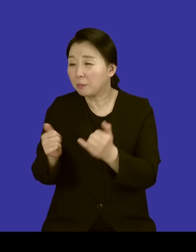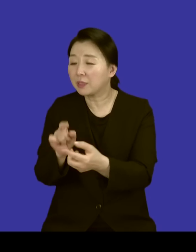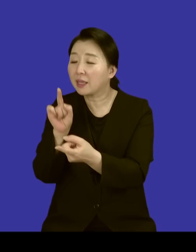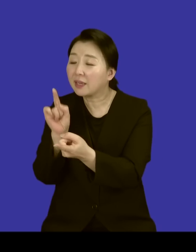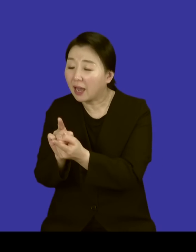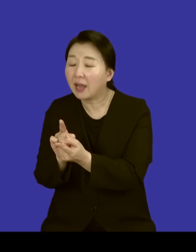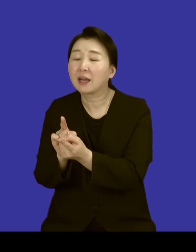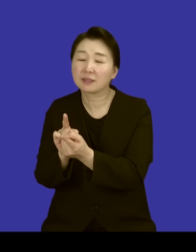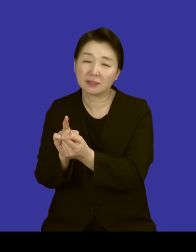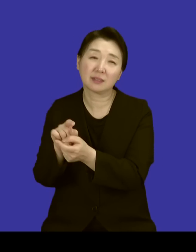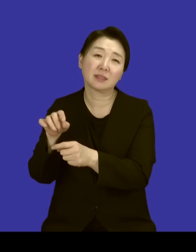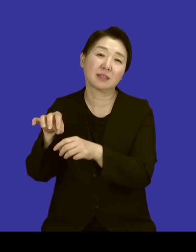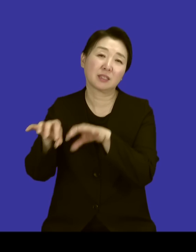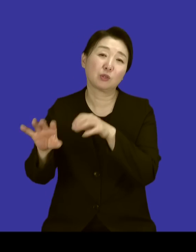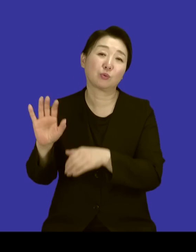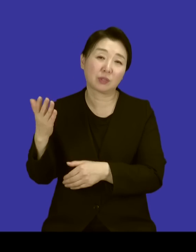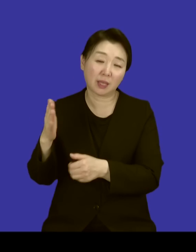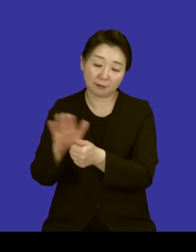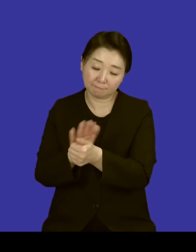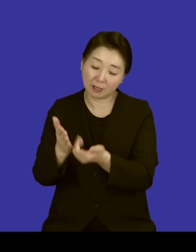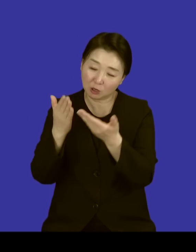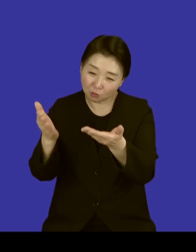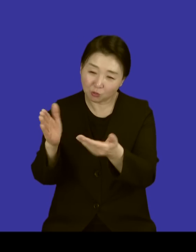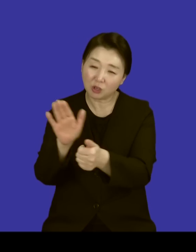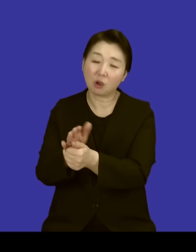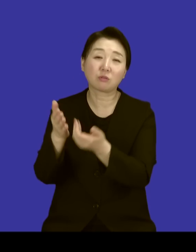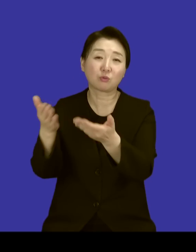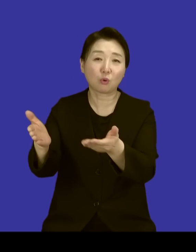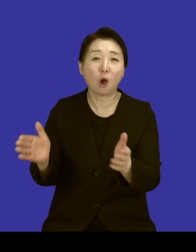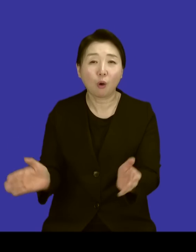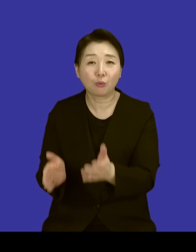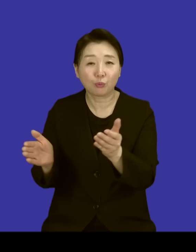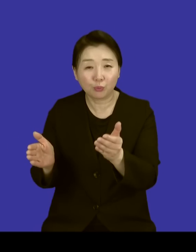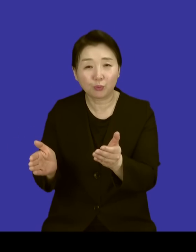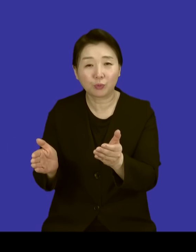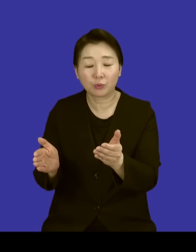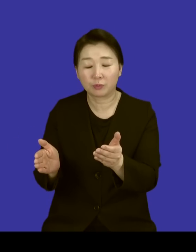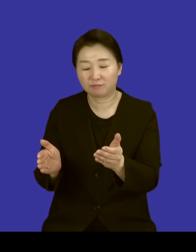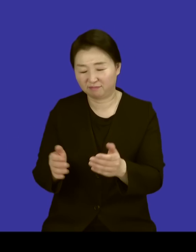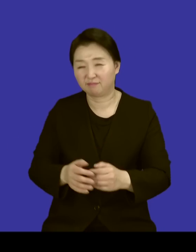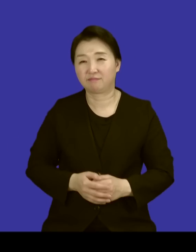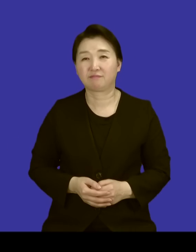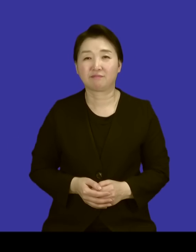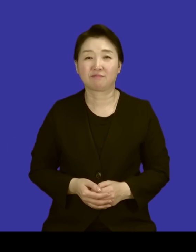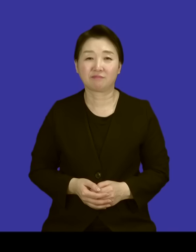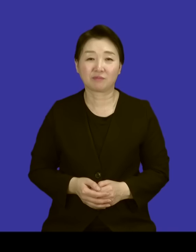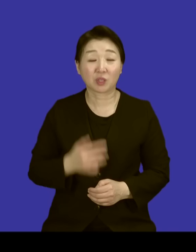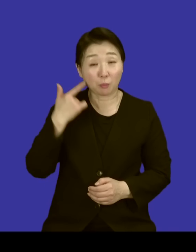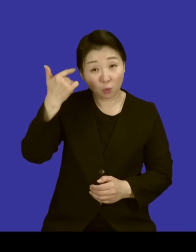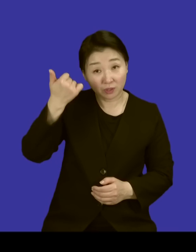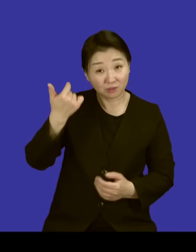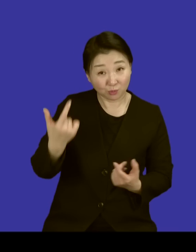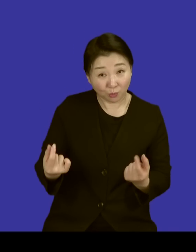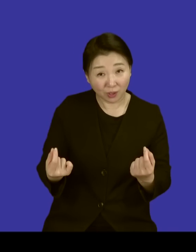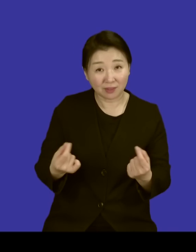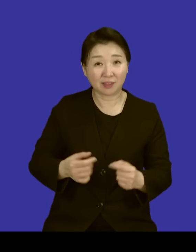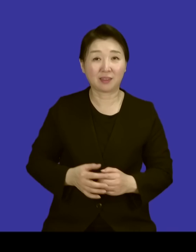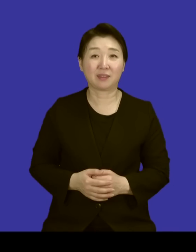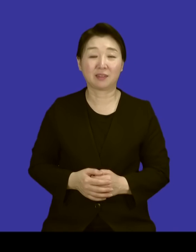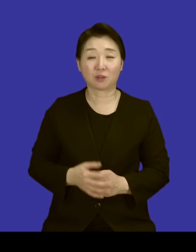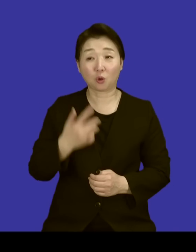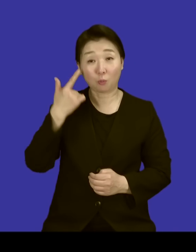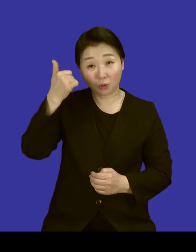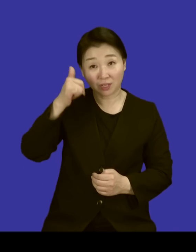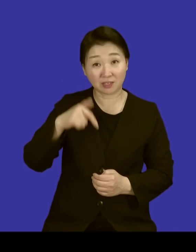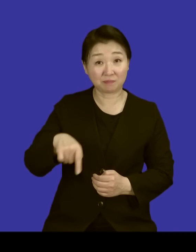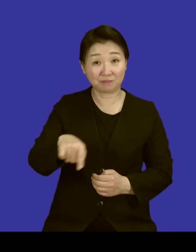이웃 되시고 힘 주시고 네. 격려하고 그 사람들의 삶의 질을 높여주고 그러니까 목회도 그런 거라 생각해요. 예. 그래서